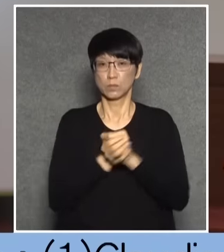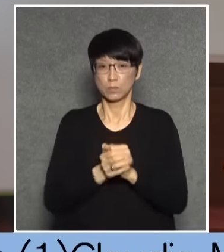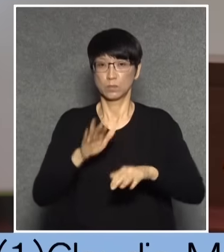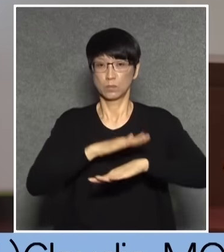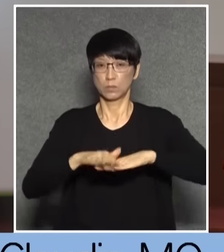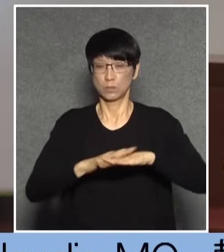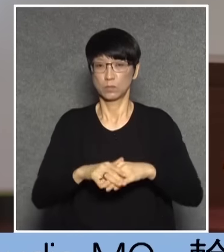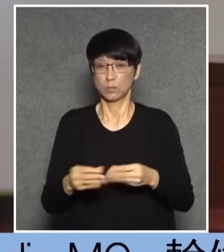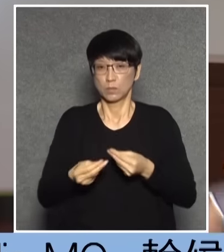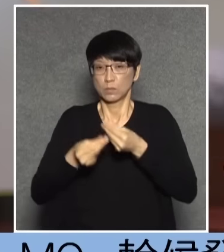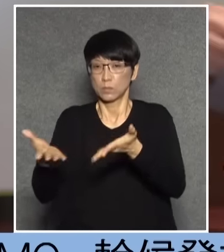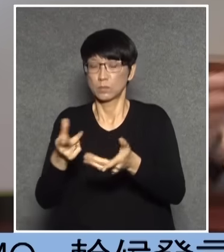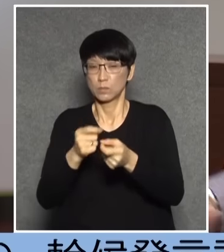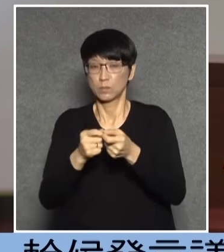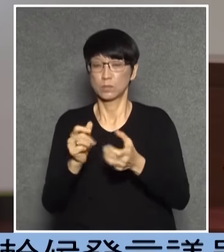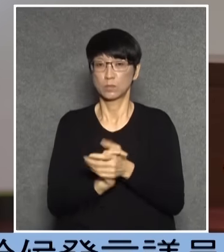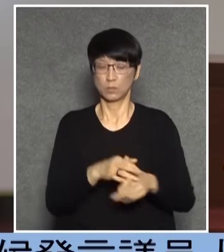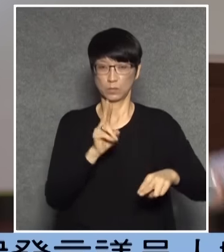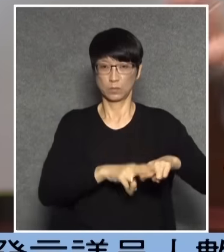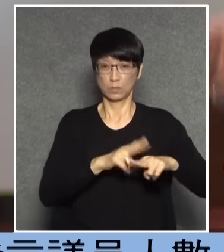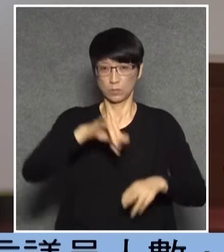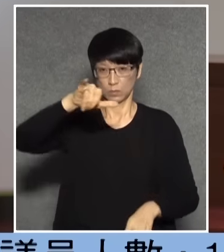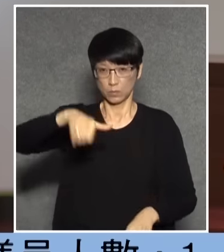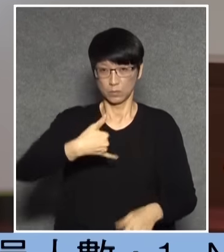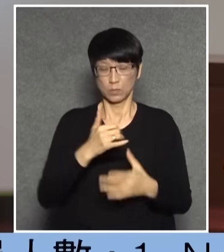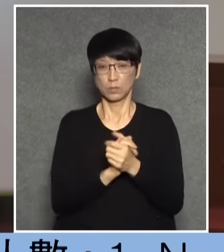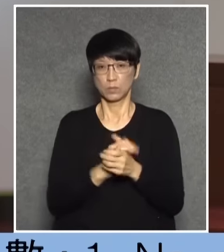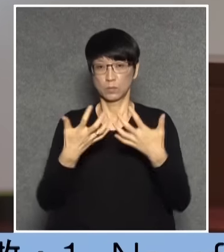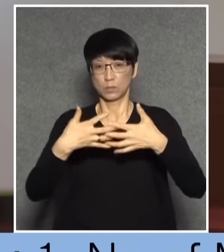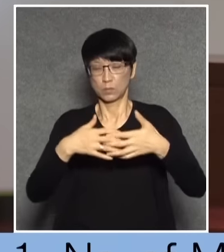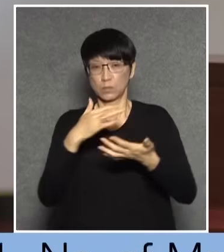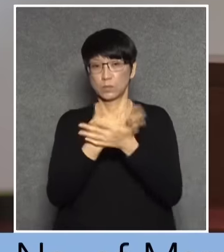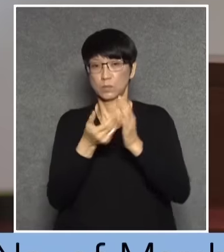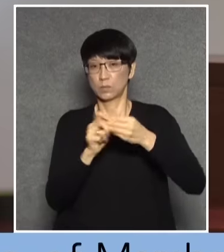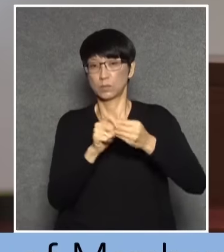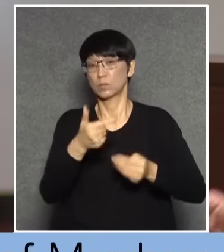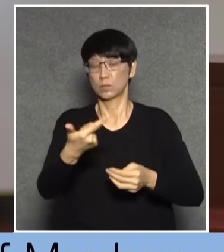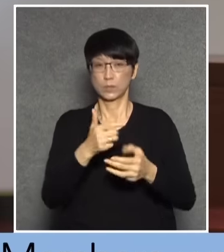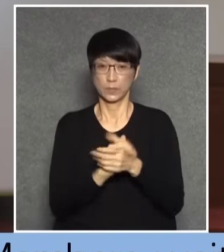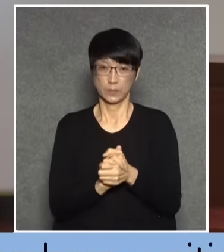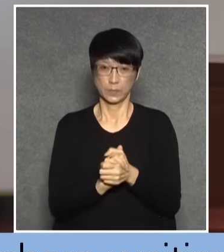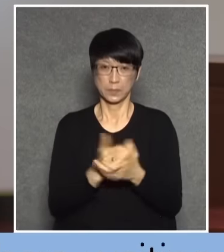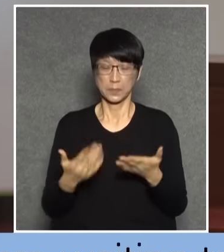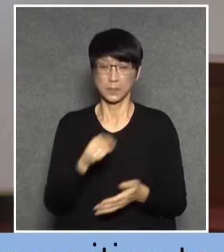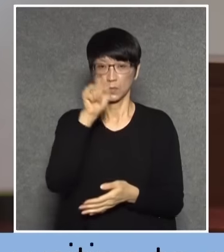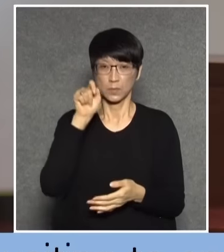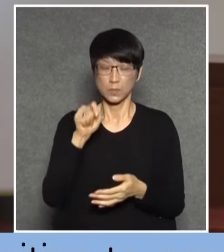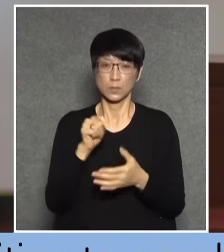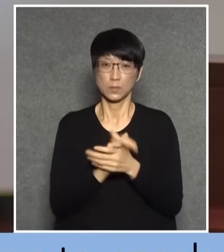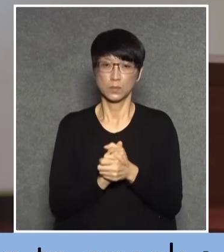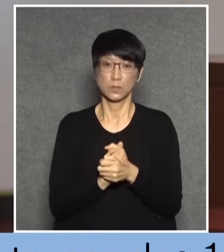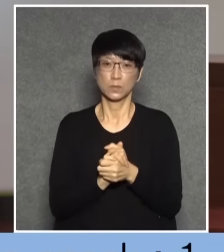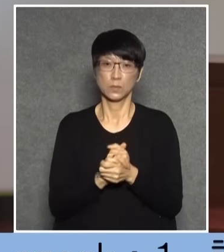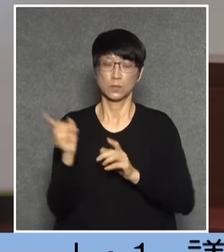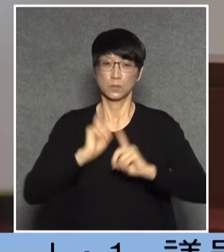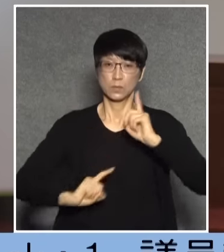你啊，或者係咪？而家大陸嗰啲落嚟偷幾多器材啫？而家係咪？個問題就係話，我哋嗰個自由，